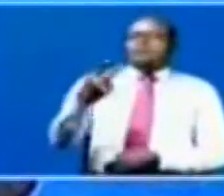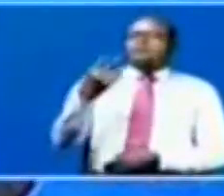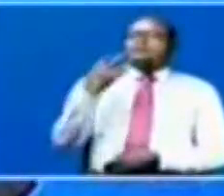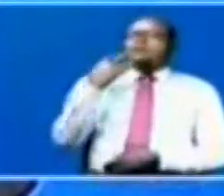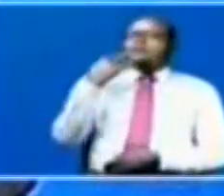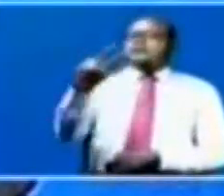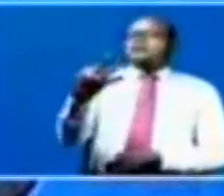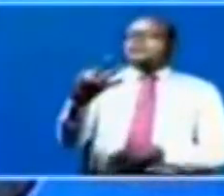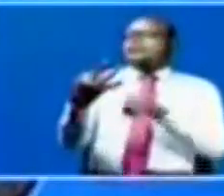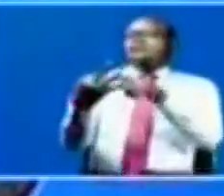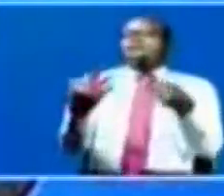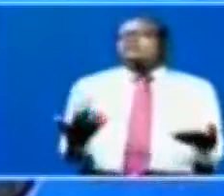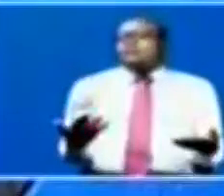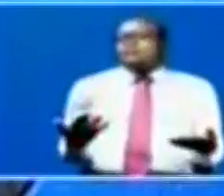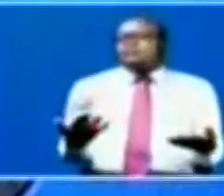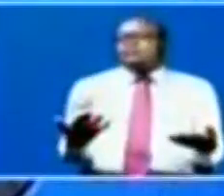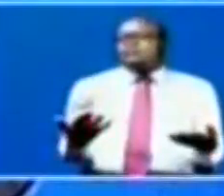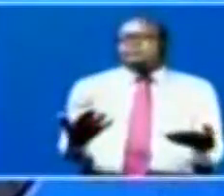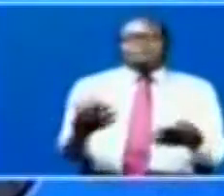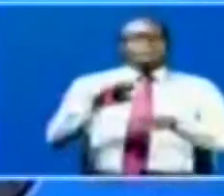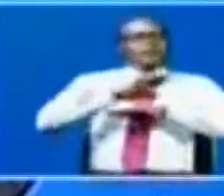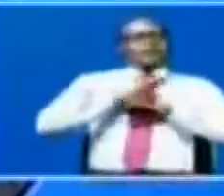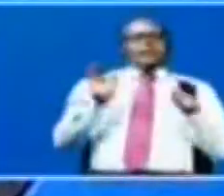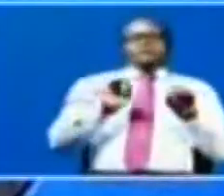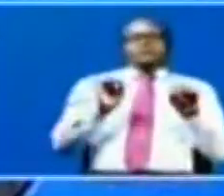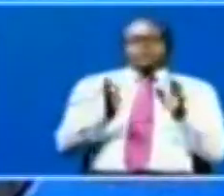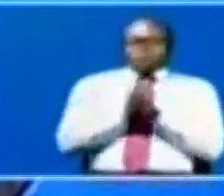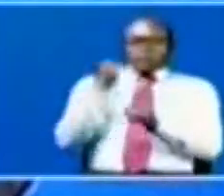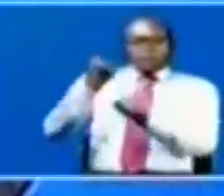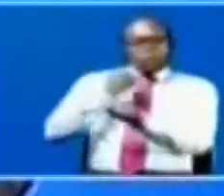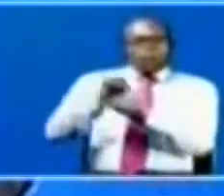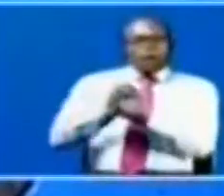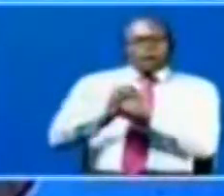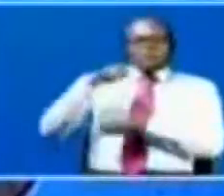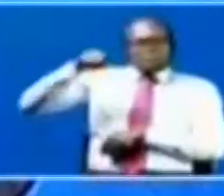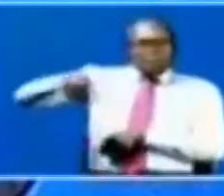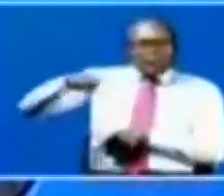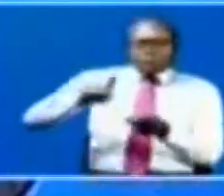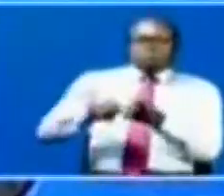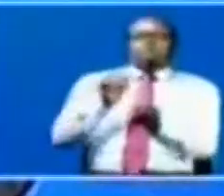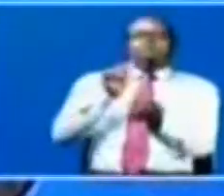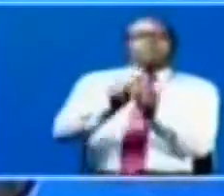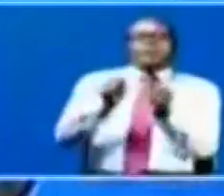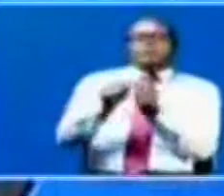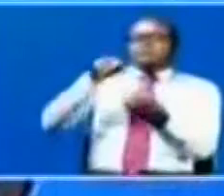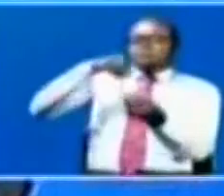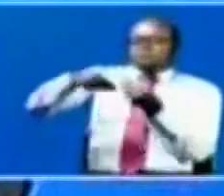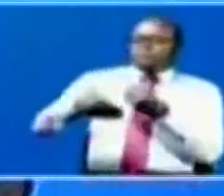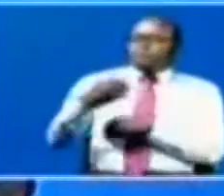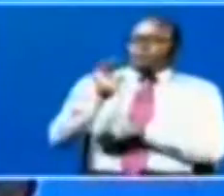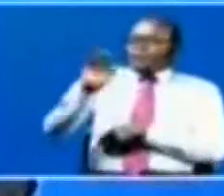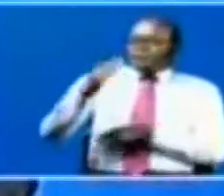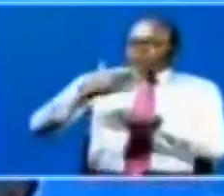2,300 kwa gunia, wakisema kwamba haiendani na harakati nzima ya upanzi, hivyo kuwataka wadau ambao